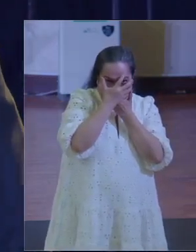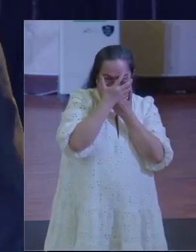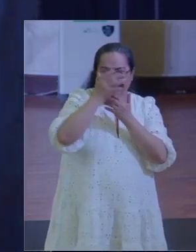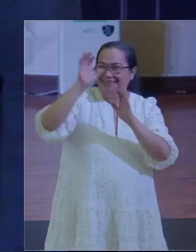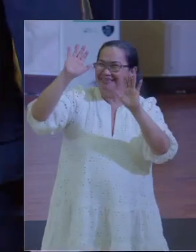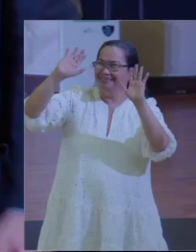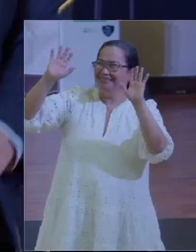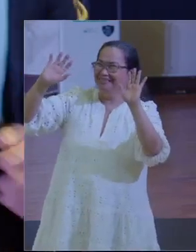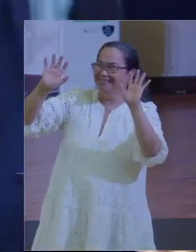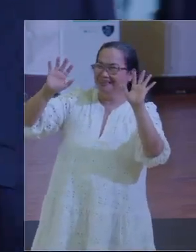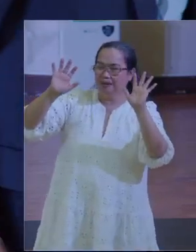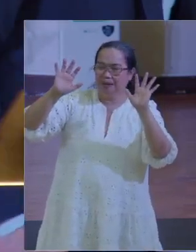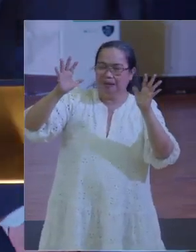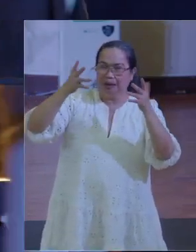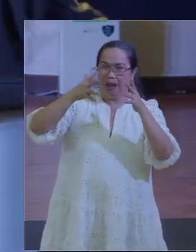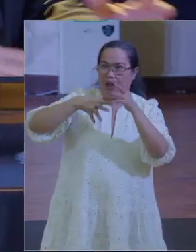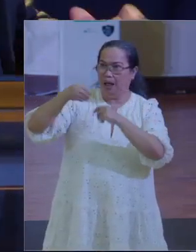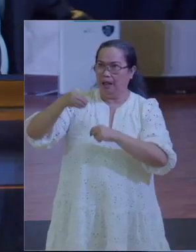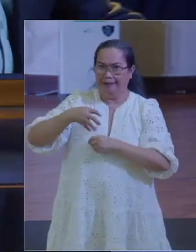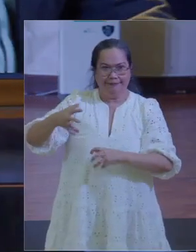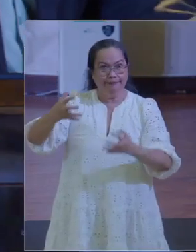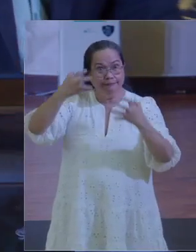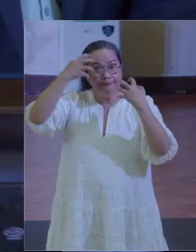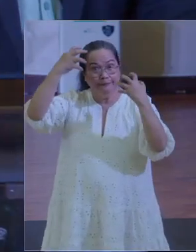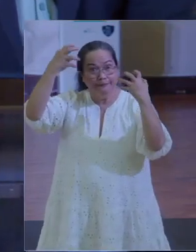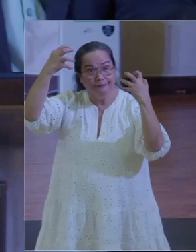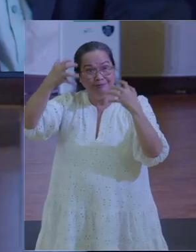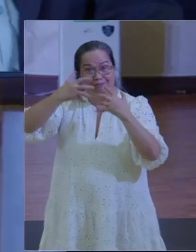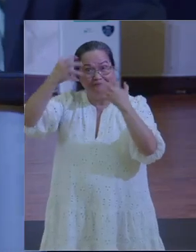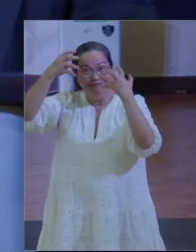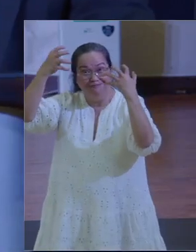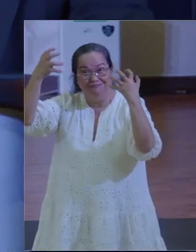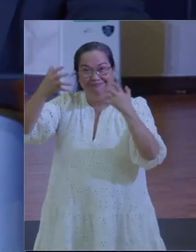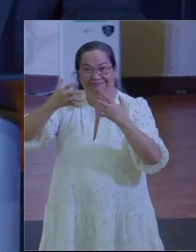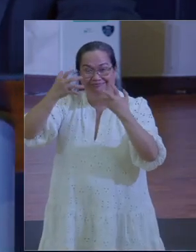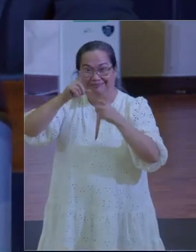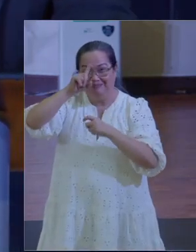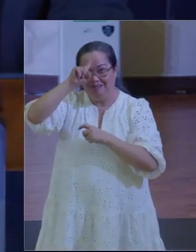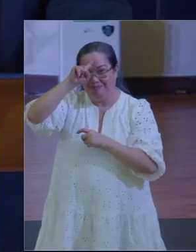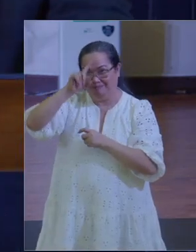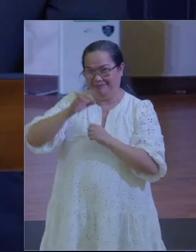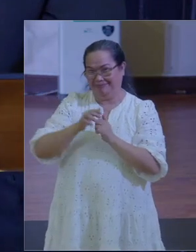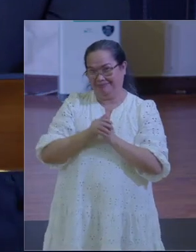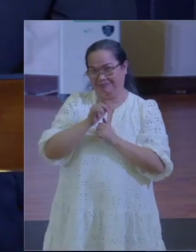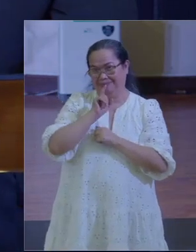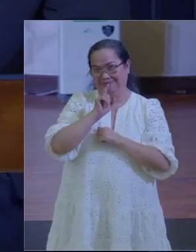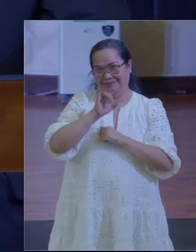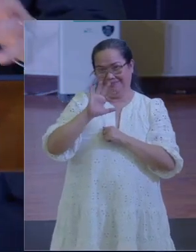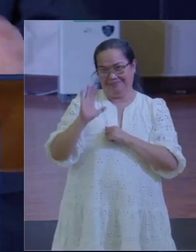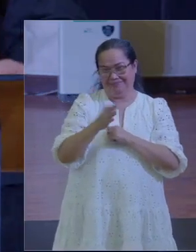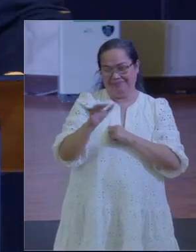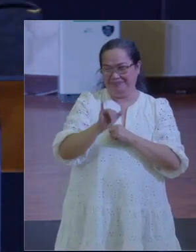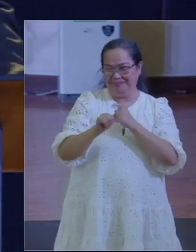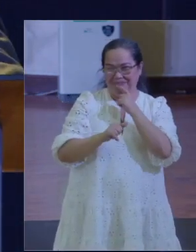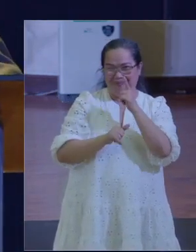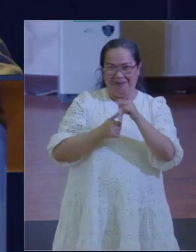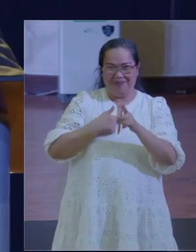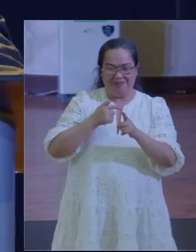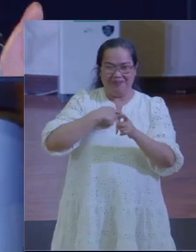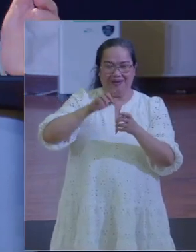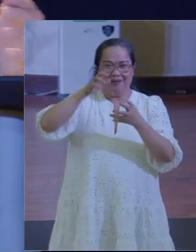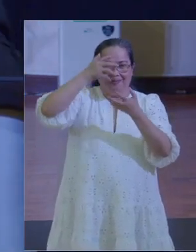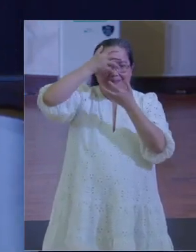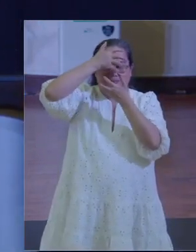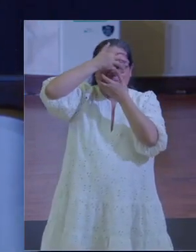kamusta? Okay. Pero, Tawa ko doon sa isang priest, sabi niya, para kang